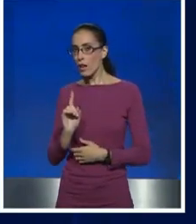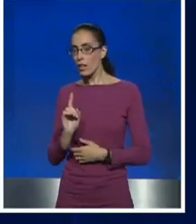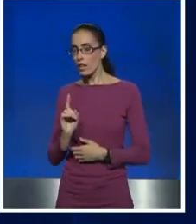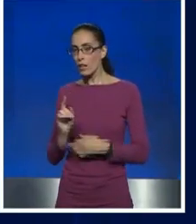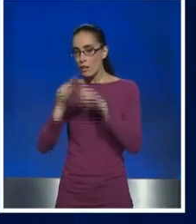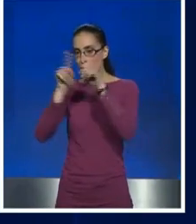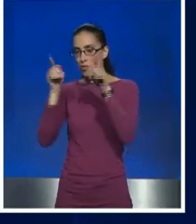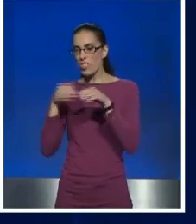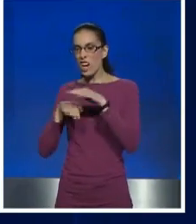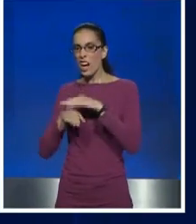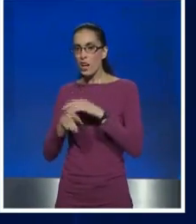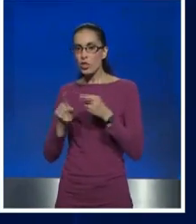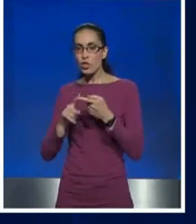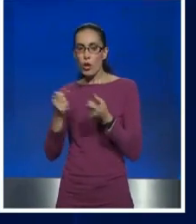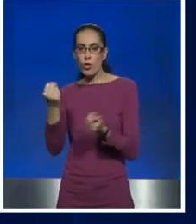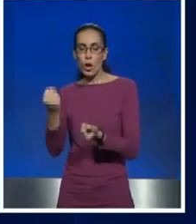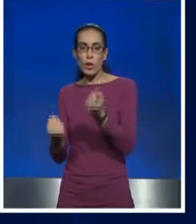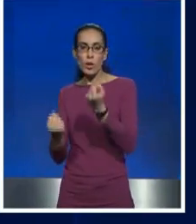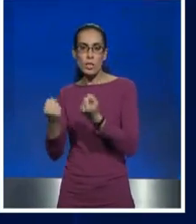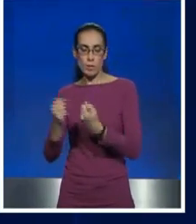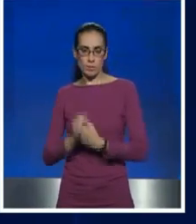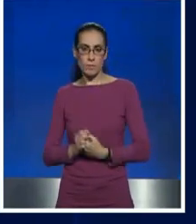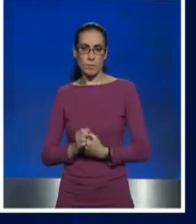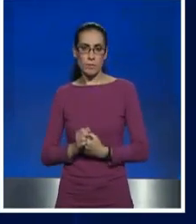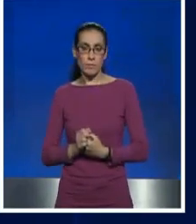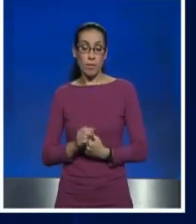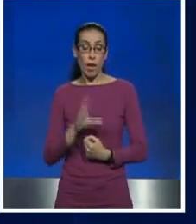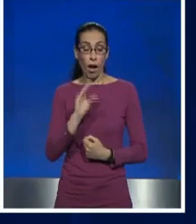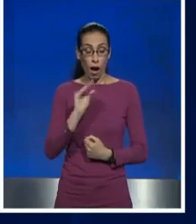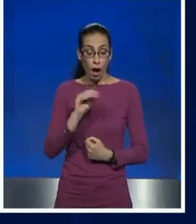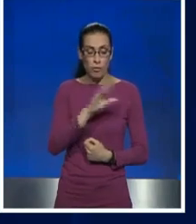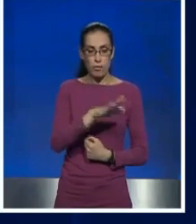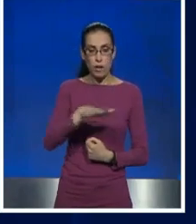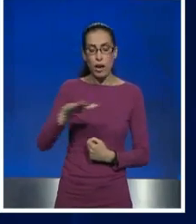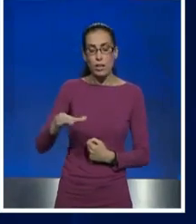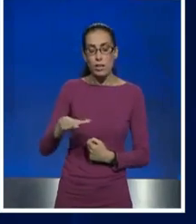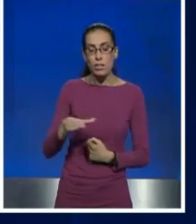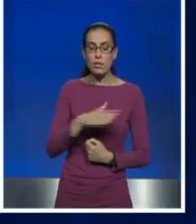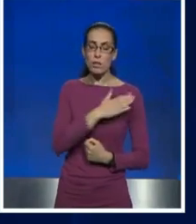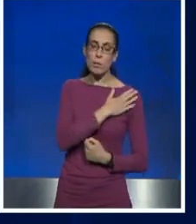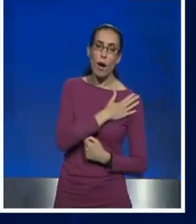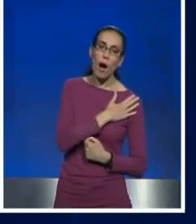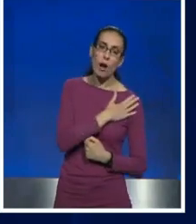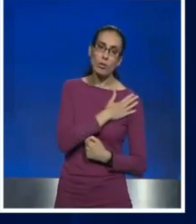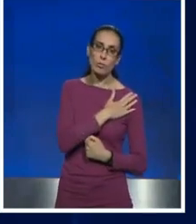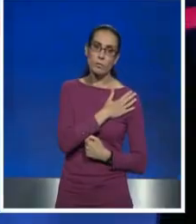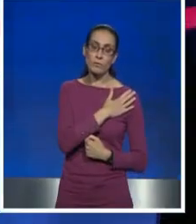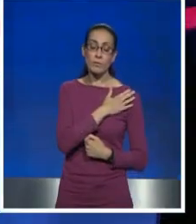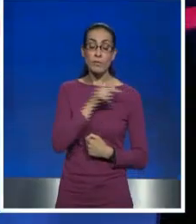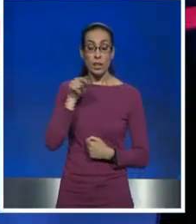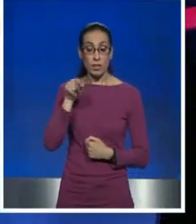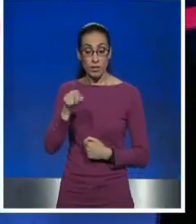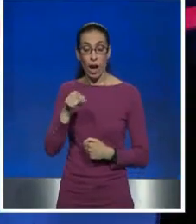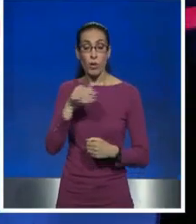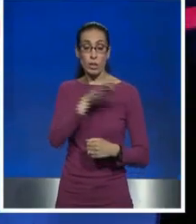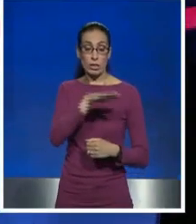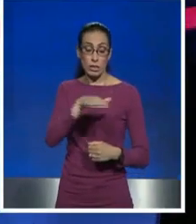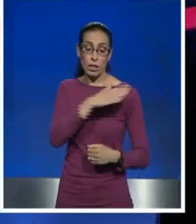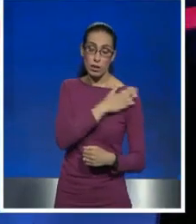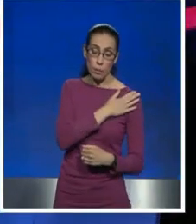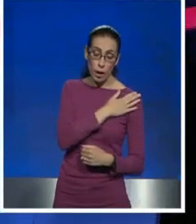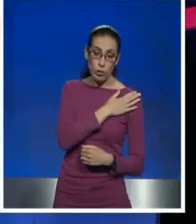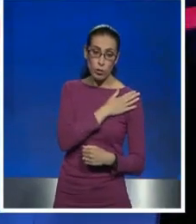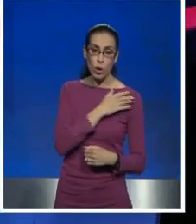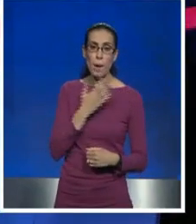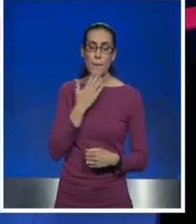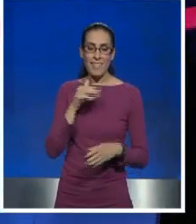f'karozza. Qegħdin iweġġgħu ħafna nies u f'din l-elezzjoni dawn ħajatu risposta ċara